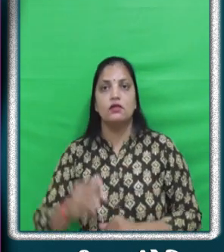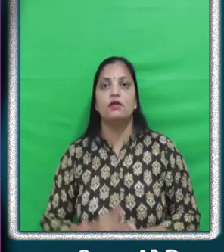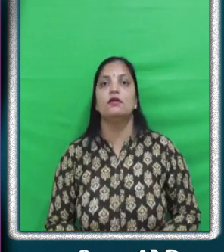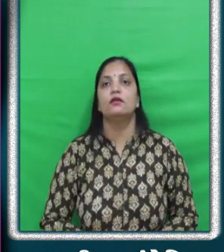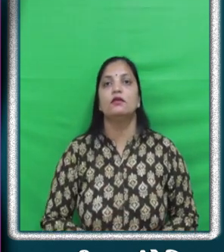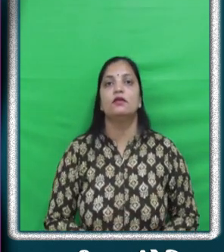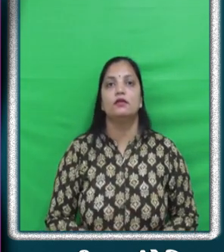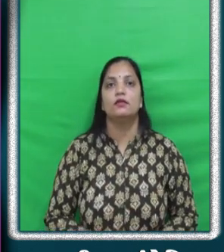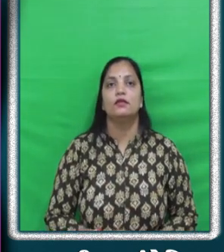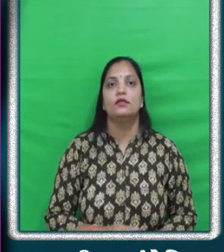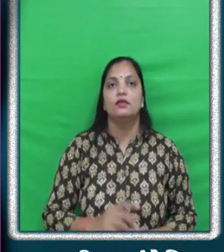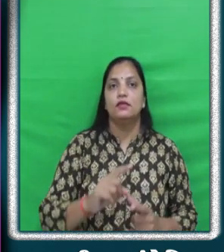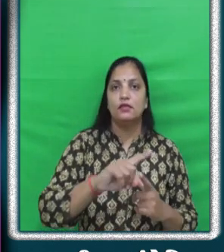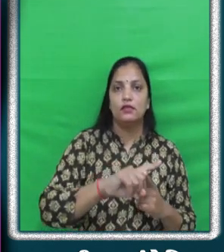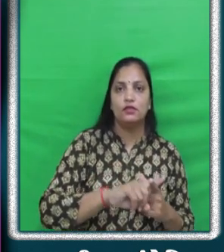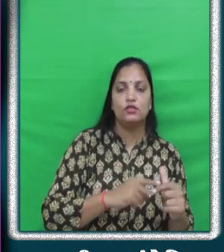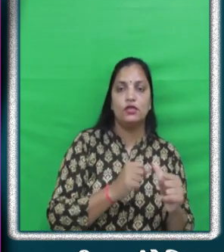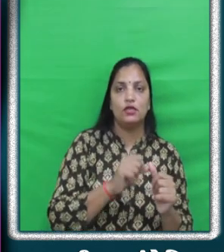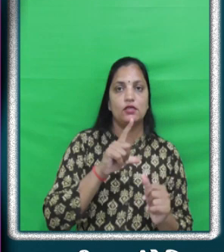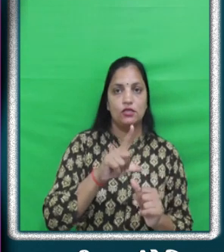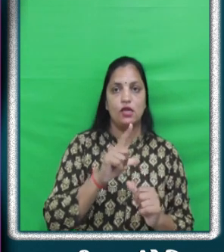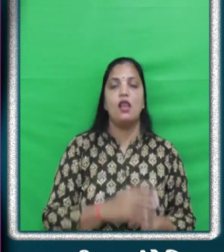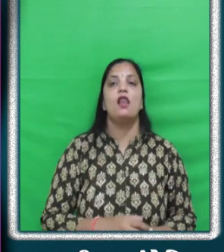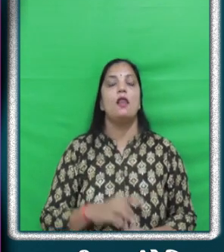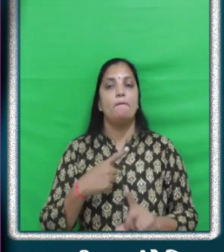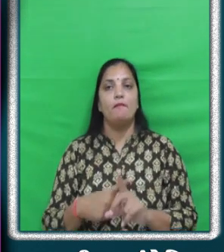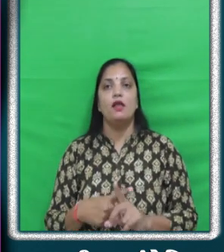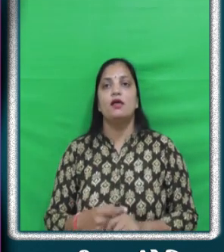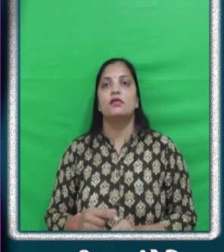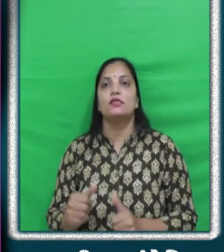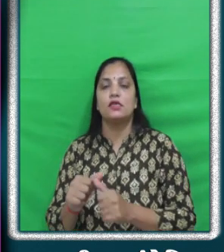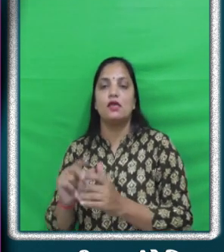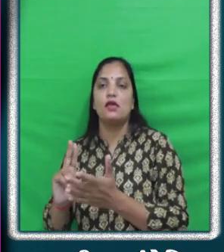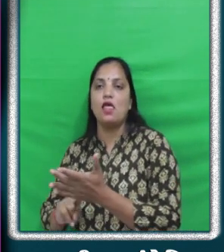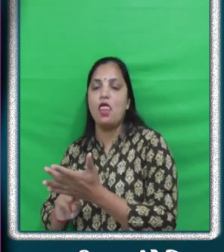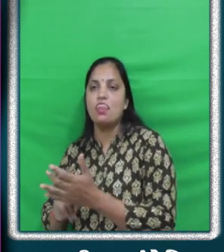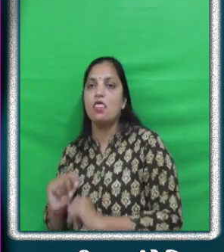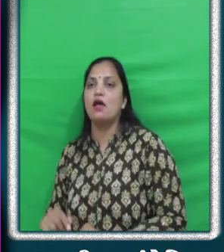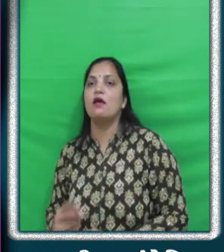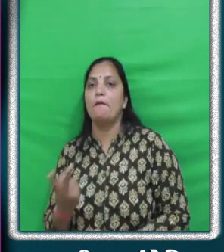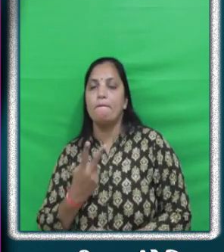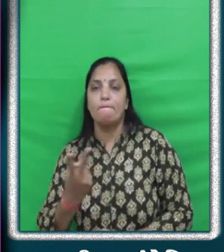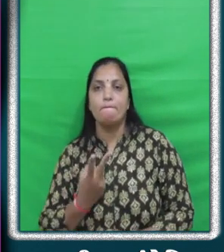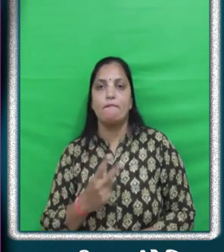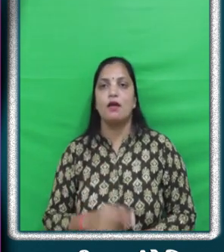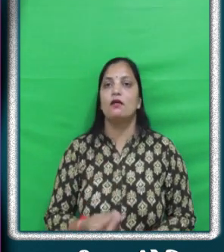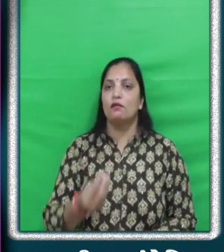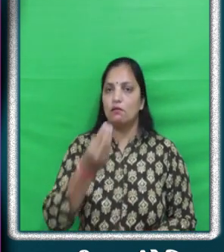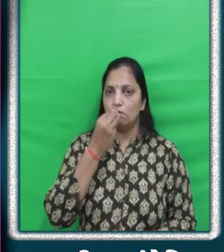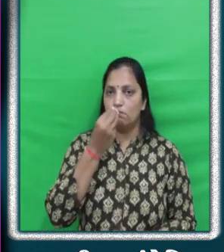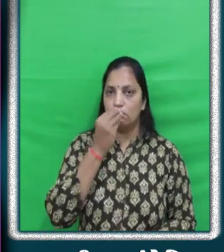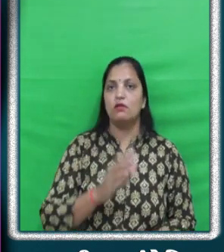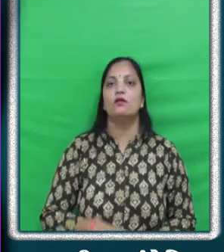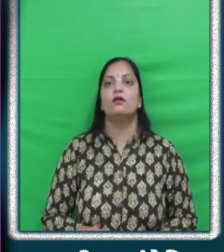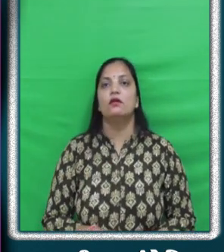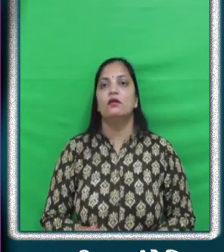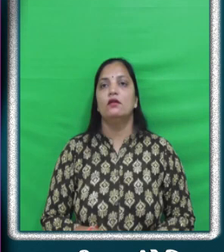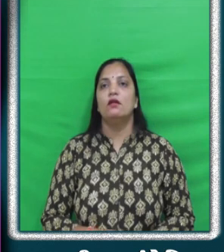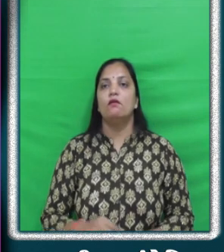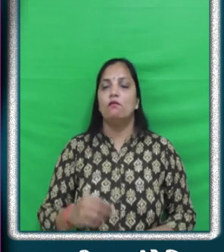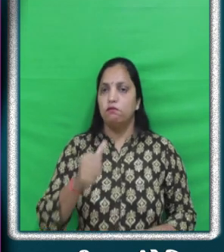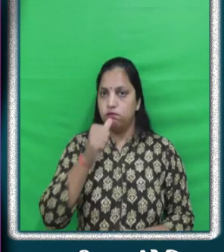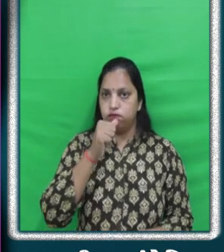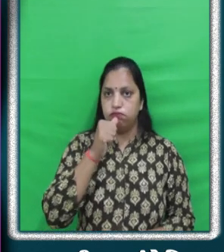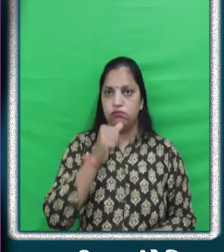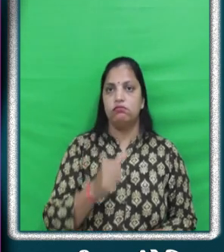પેશી? જલવાહક અને અન્નવાહક પેશી. આ જે બે વહન નલિકા છે તે ખોરાકનું